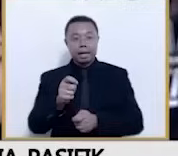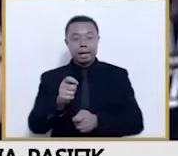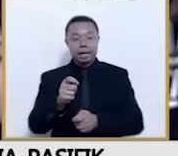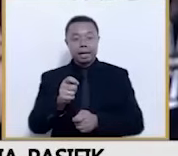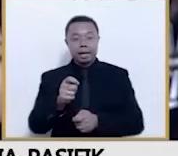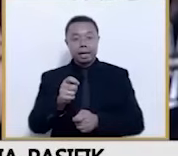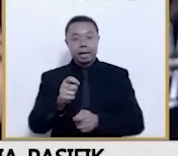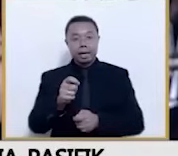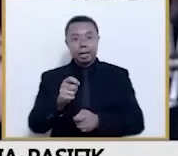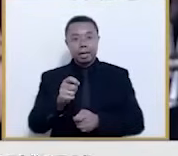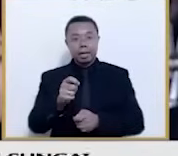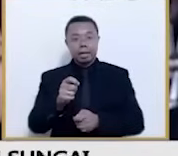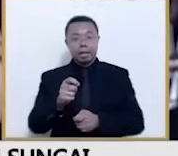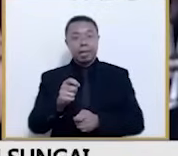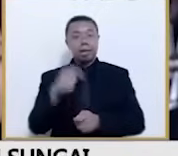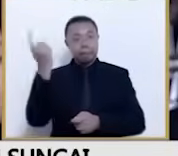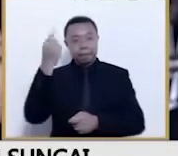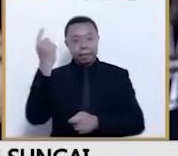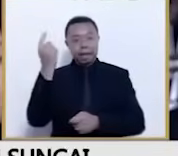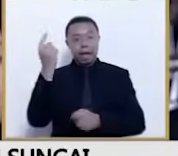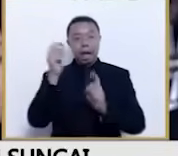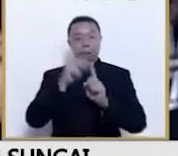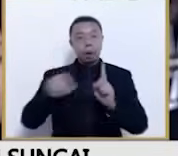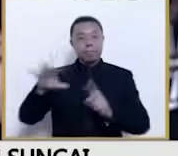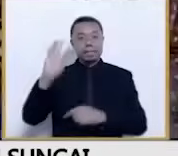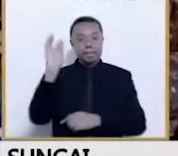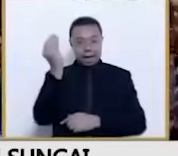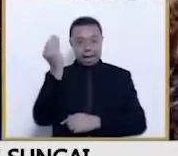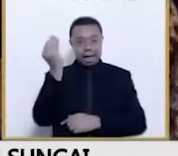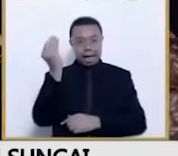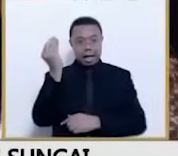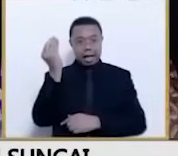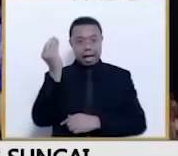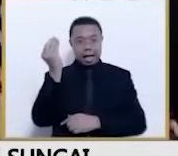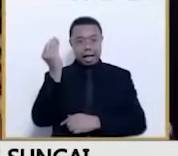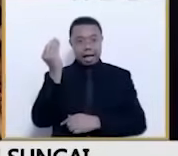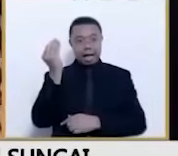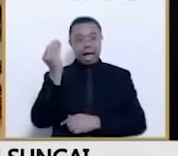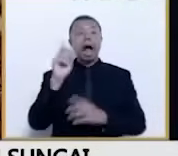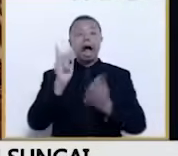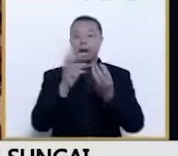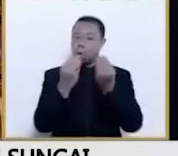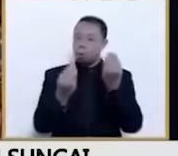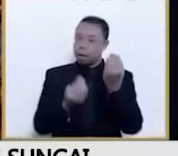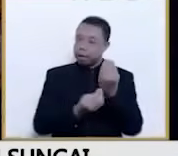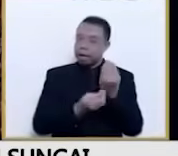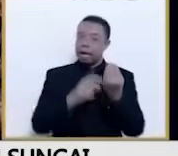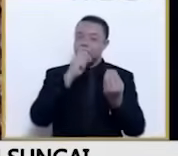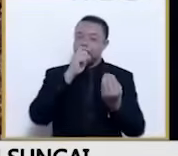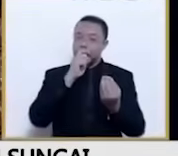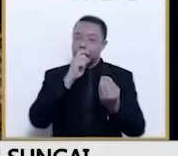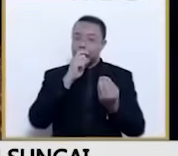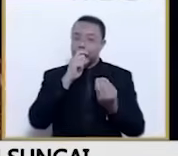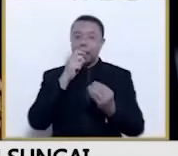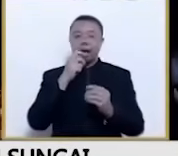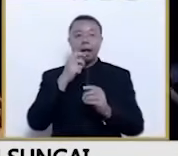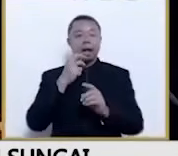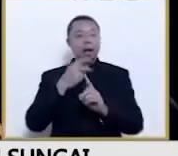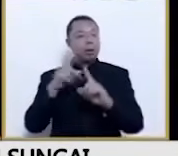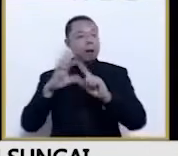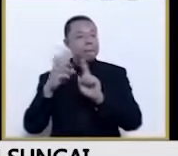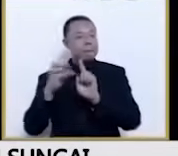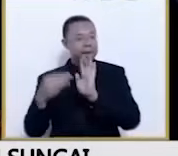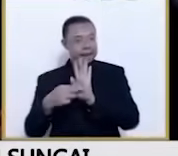Yang kami hormati pemerintah Provinsi DKI Jakarta yang hari ini diwakili oleh Pak Kaban